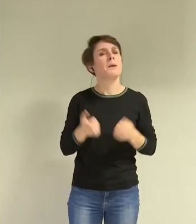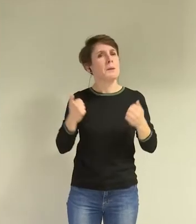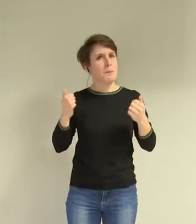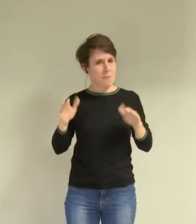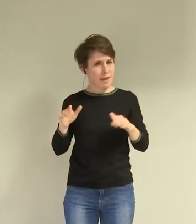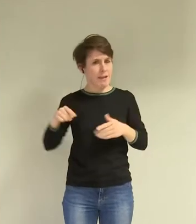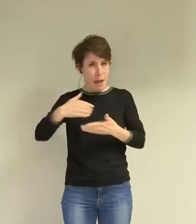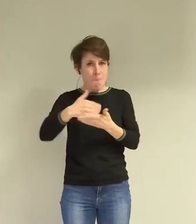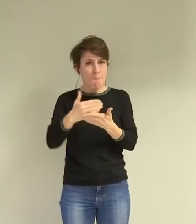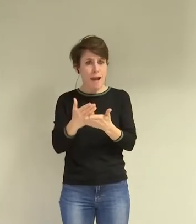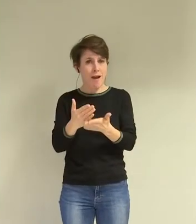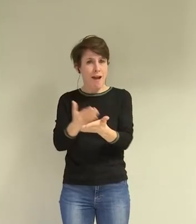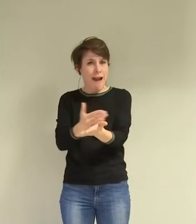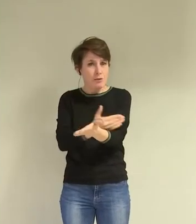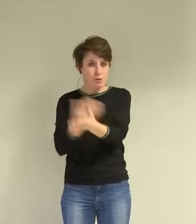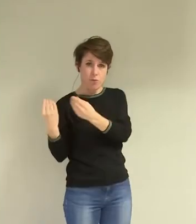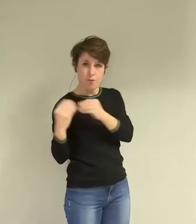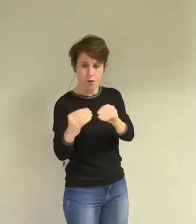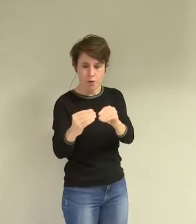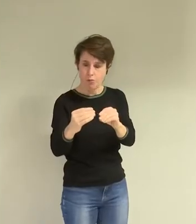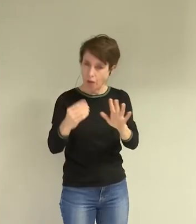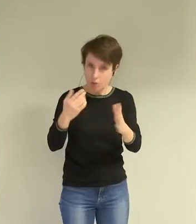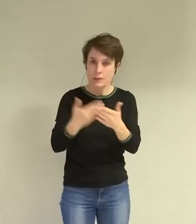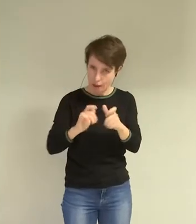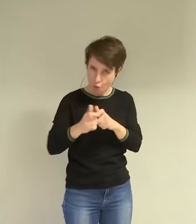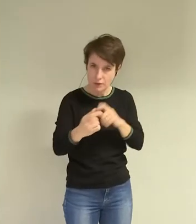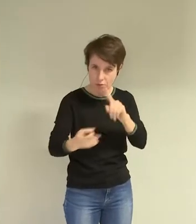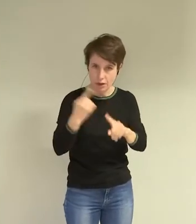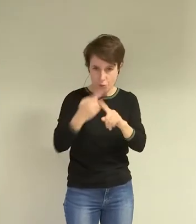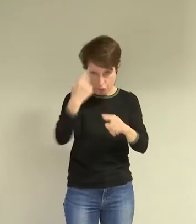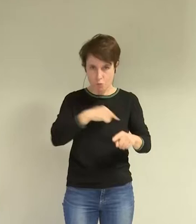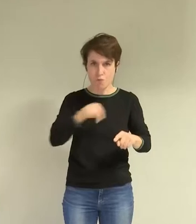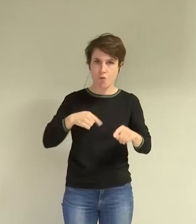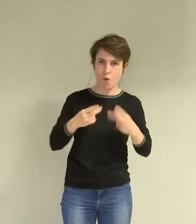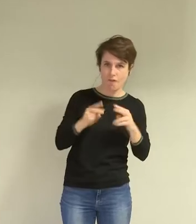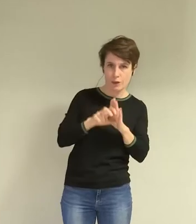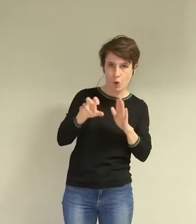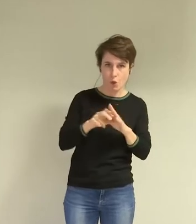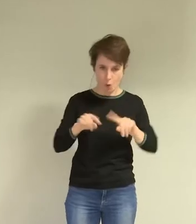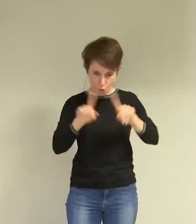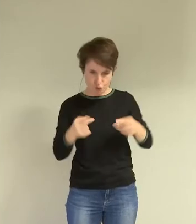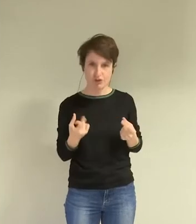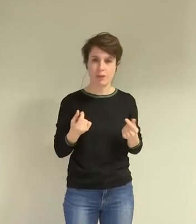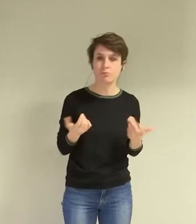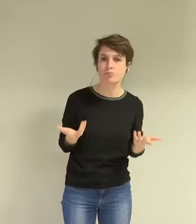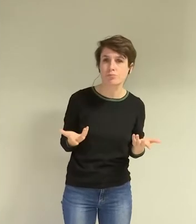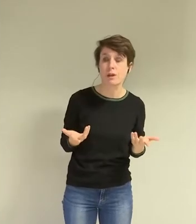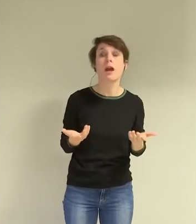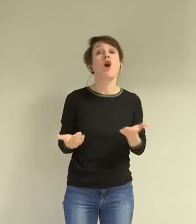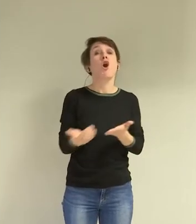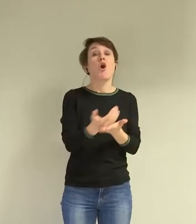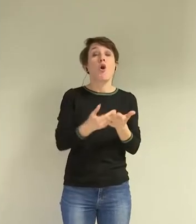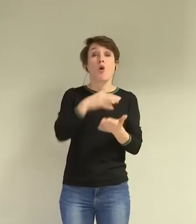cession de parts revêt une importance majeure voire capital pour notre collectivité et son budget rappelons si besoin était que la recette prévisionnelle qu'elle